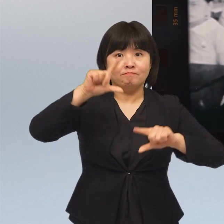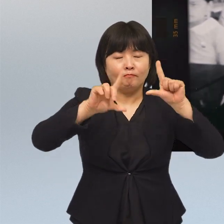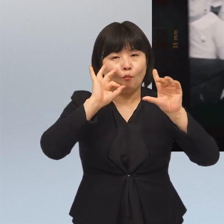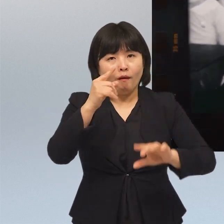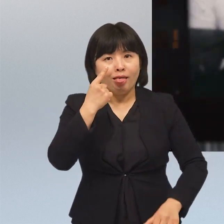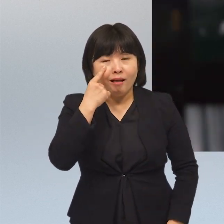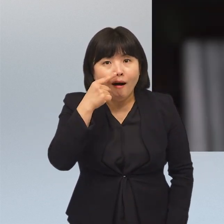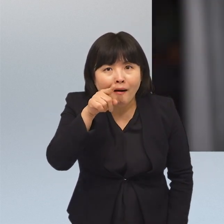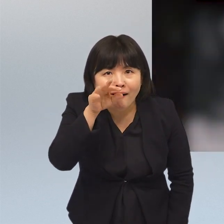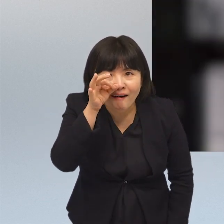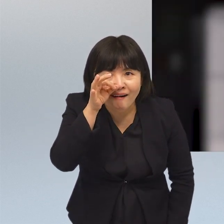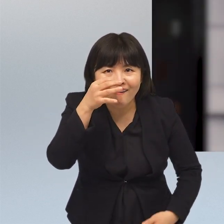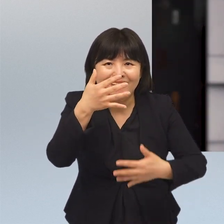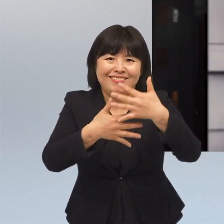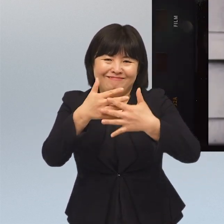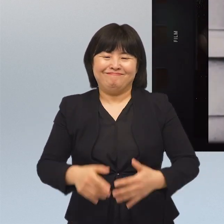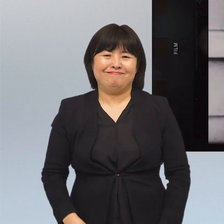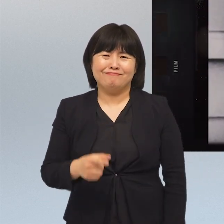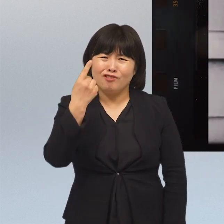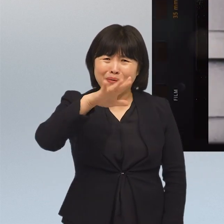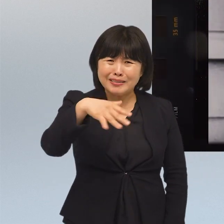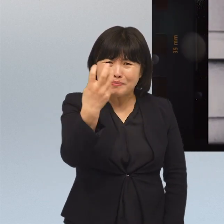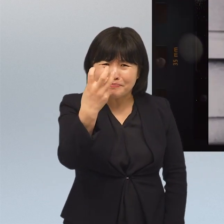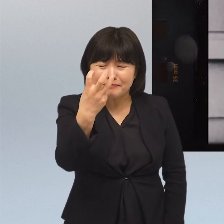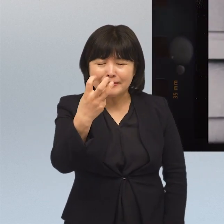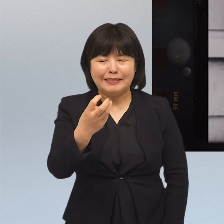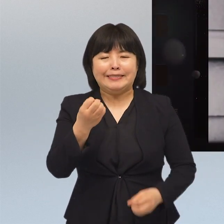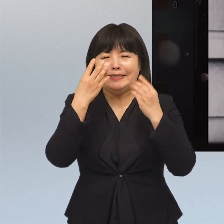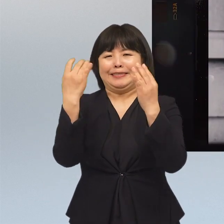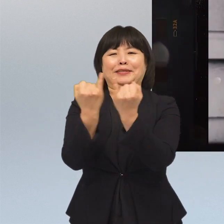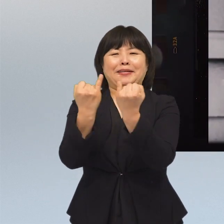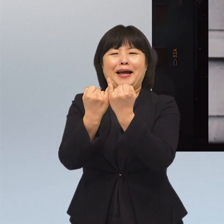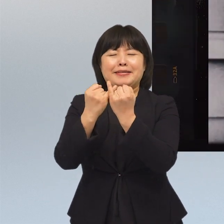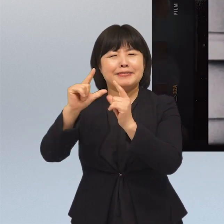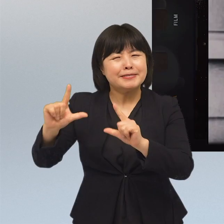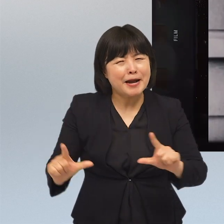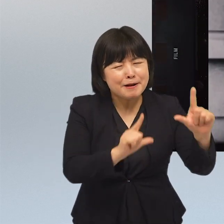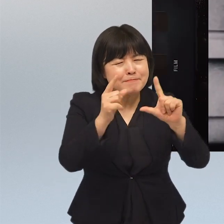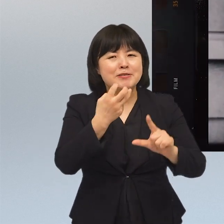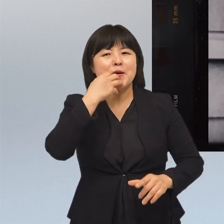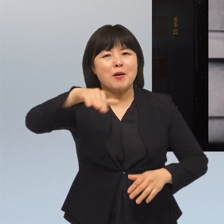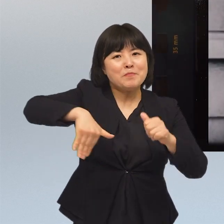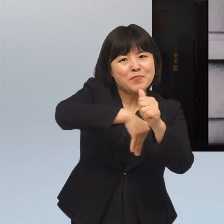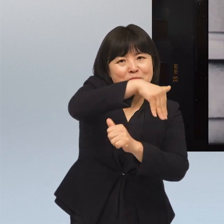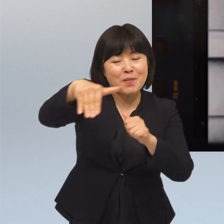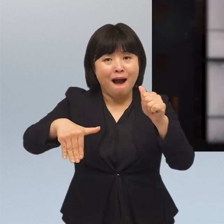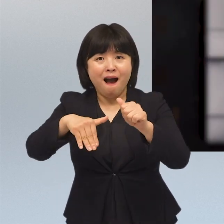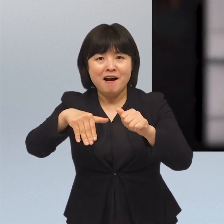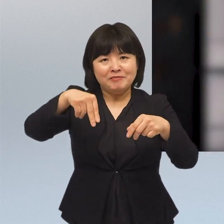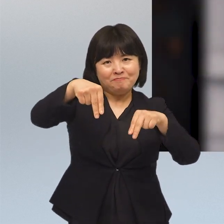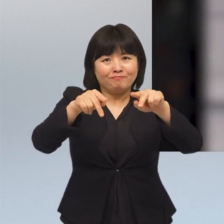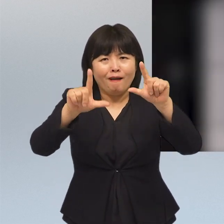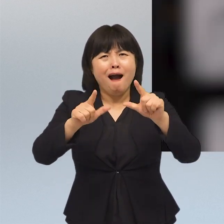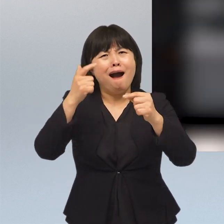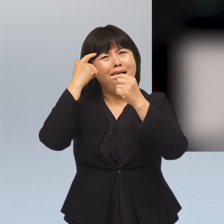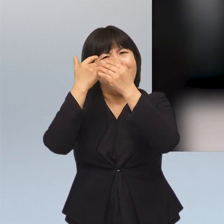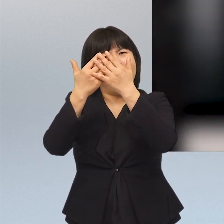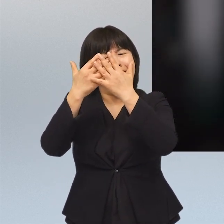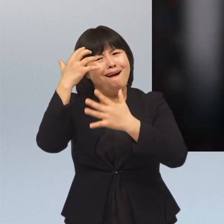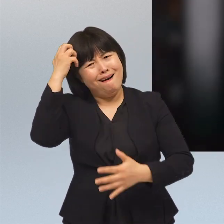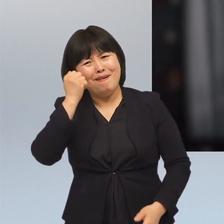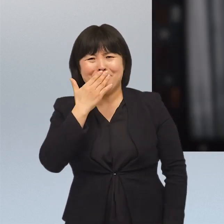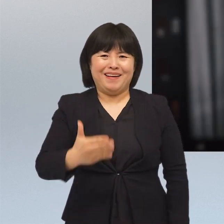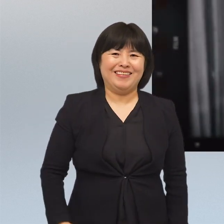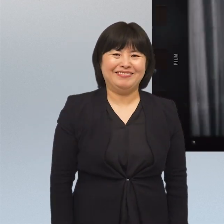띈다. 영화는 1930년대 중반 신여성들의 삶과 서울의 풍경 또한 생생히 기억하고